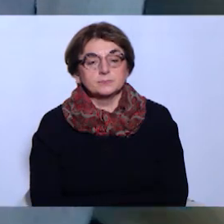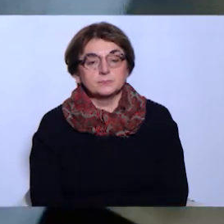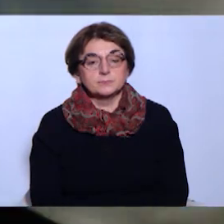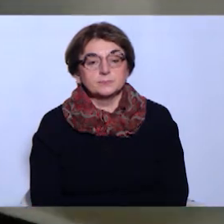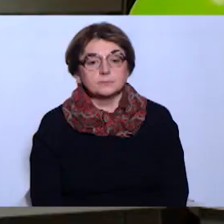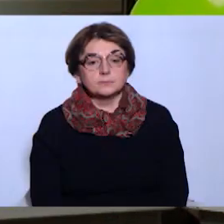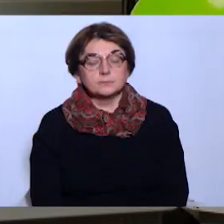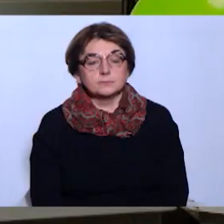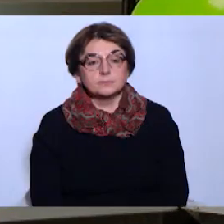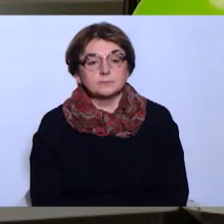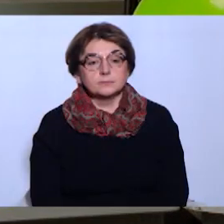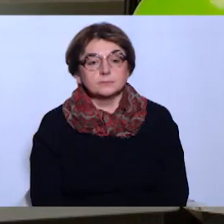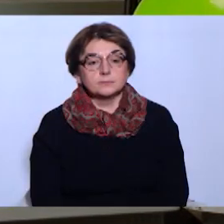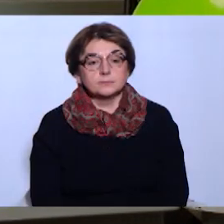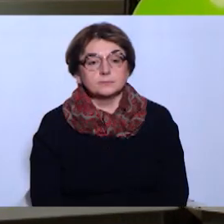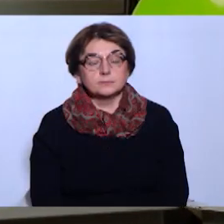ვიღებთ ლითიუმს.